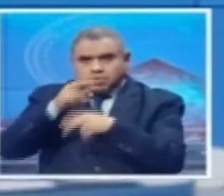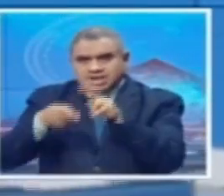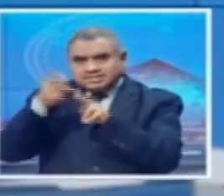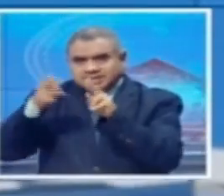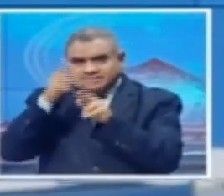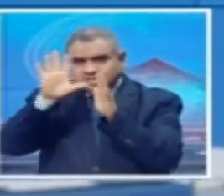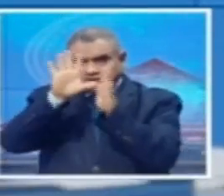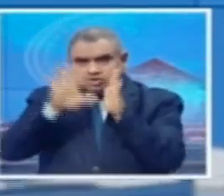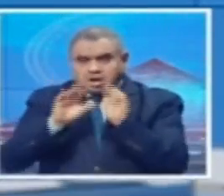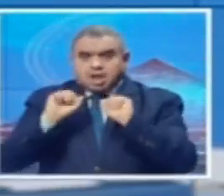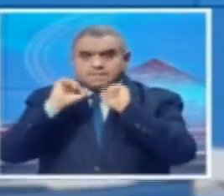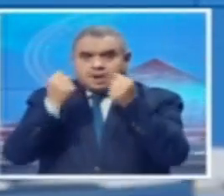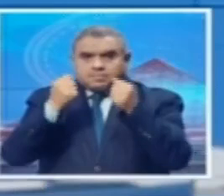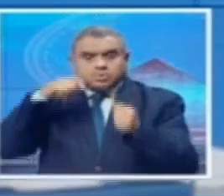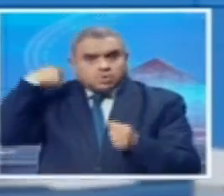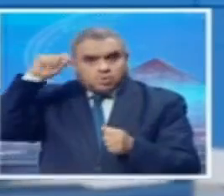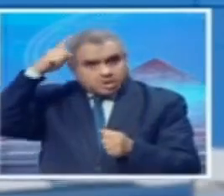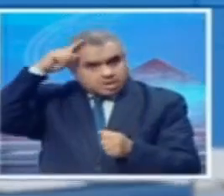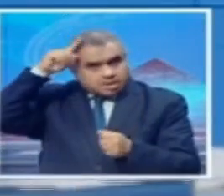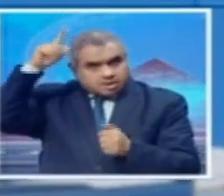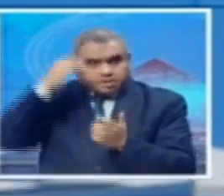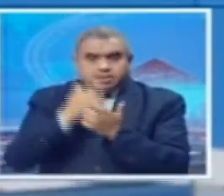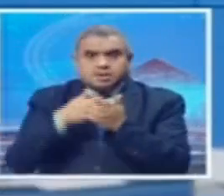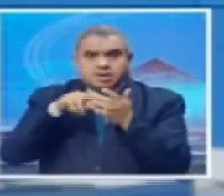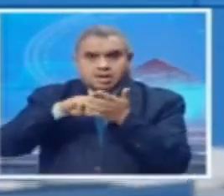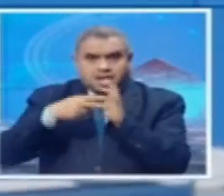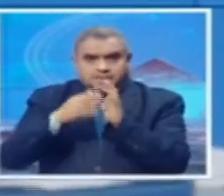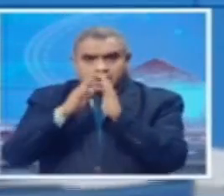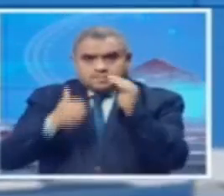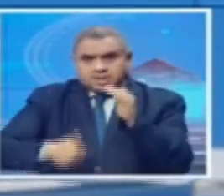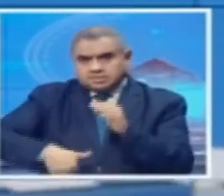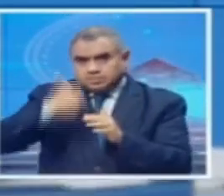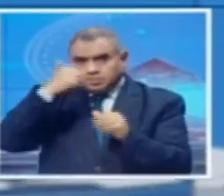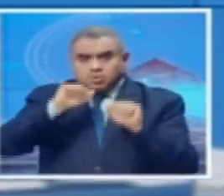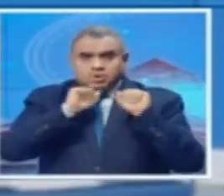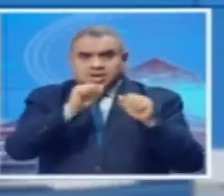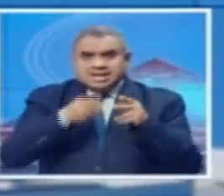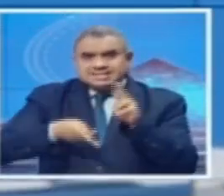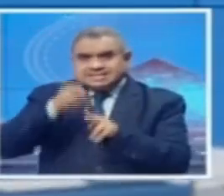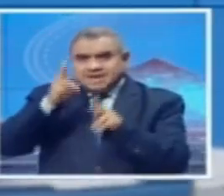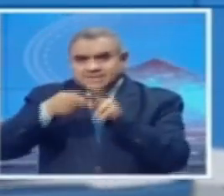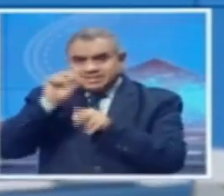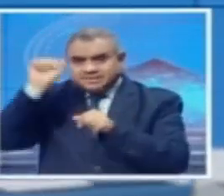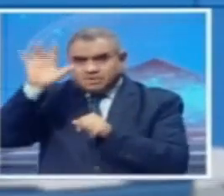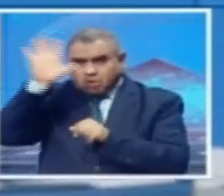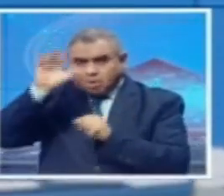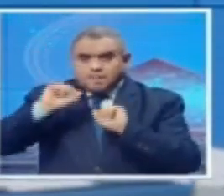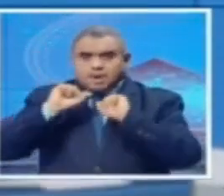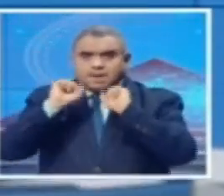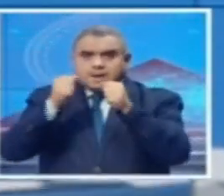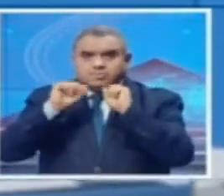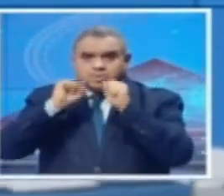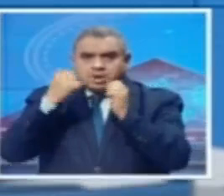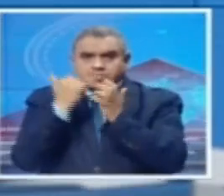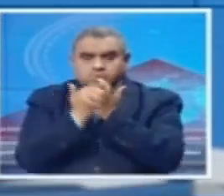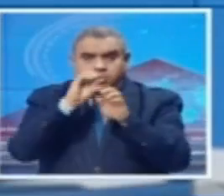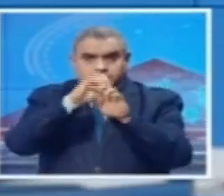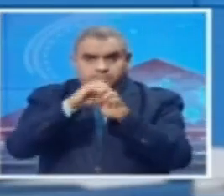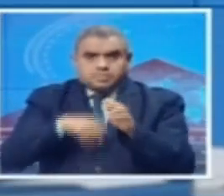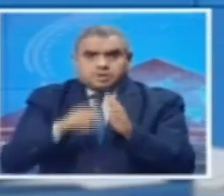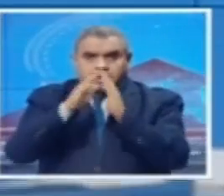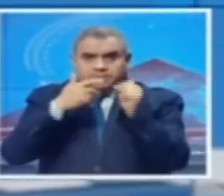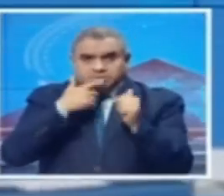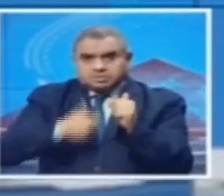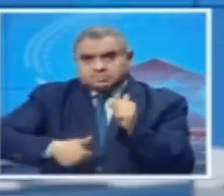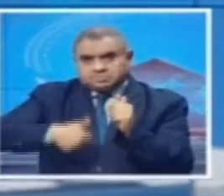وقد أكد الوزير المجري أن مصر نجحت في وقف مسار الهجرة غير الشرعية إلى أوروبا، مشددا على أن مصر